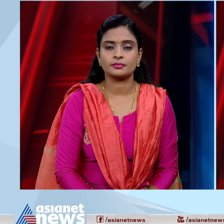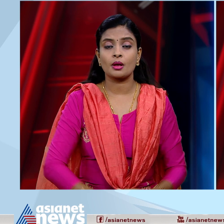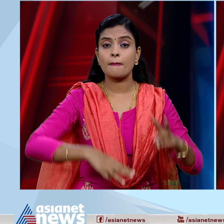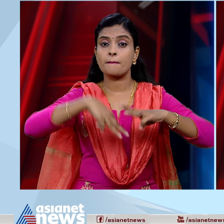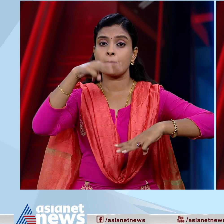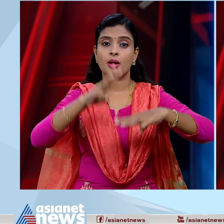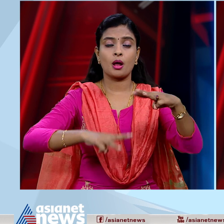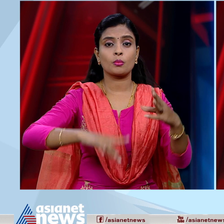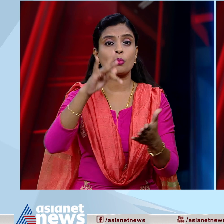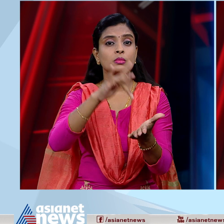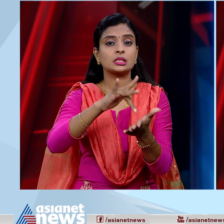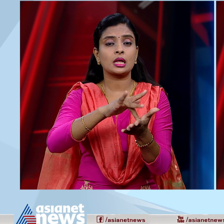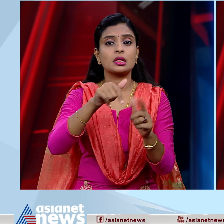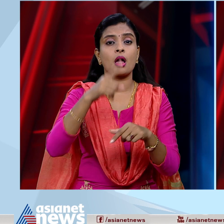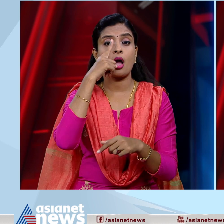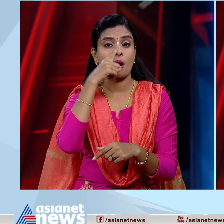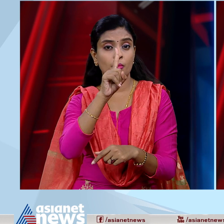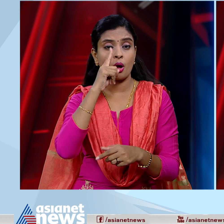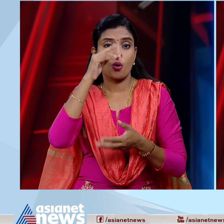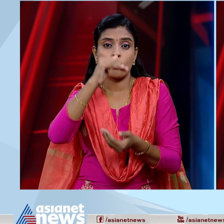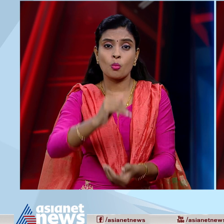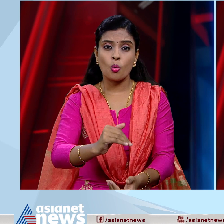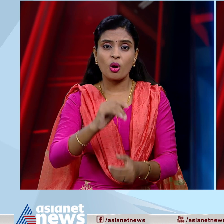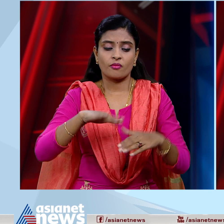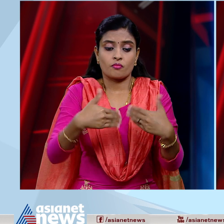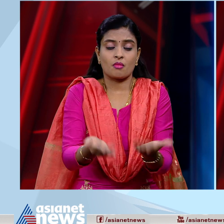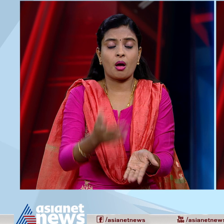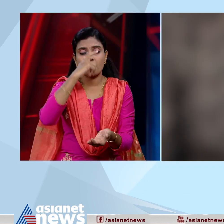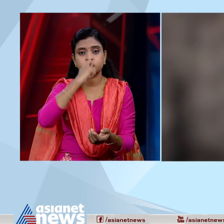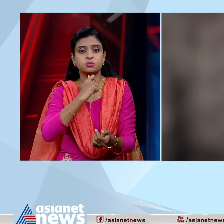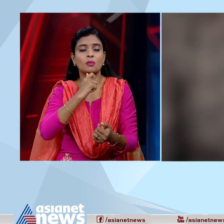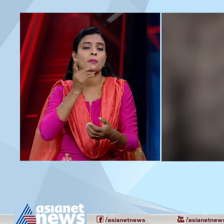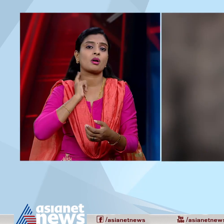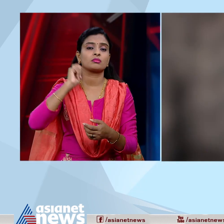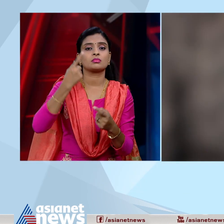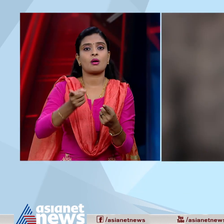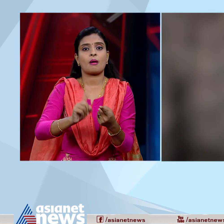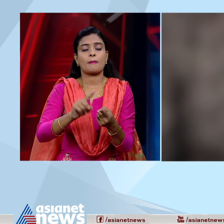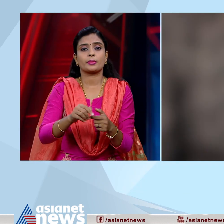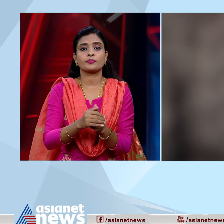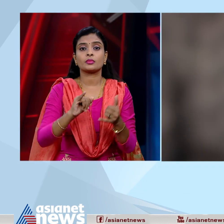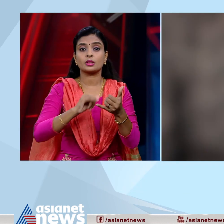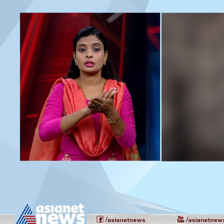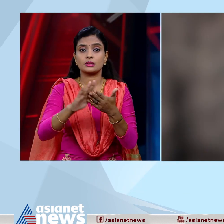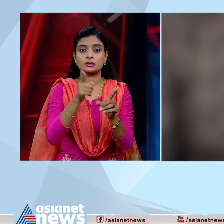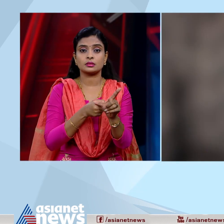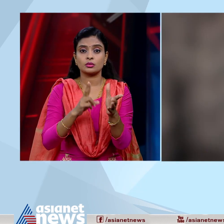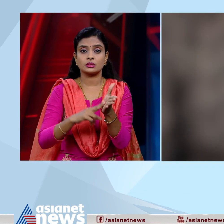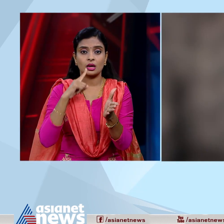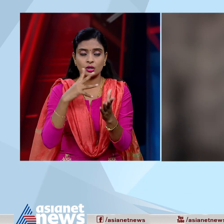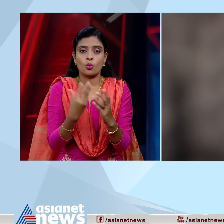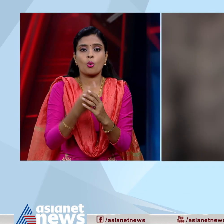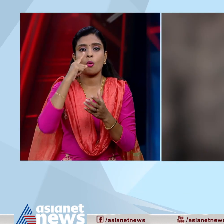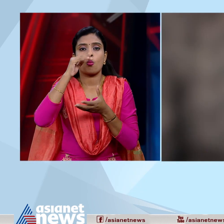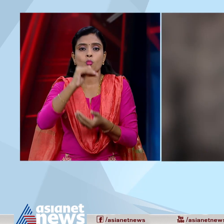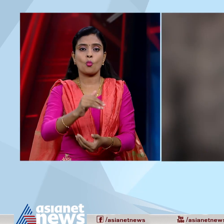മലപ്പുറം ചങ്ങരംകുളത്ത് പാടശേഖരത്തിൽ അമ്മയും മകളും മുങ്ങി മരിച്ചു. കുന്നംകുളം സ്വദേശി ഷൈനി, 8ാം ക്ലാസ്സിൽ പഠിക്കുന്ന മകൾ ആശ്ചര്യ എന്നിവരാണ്